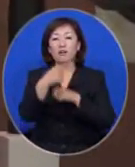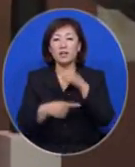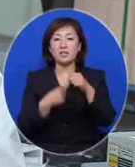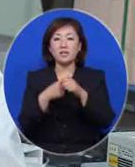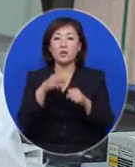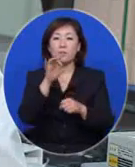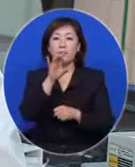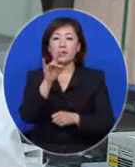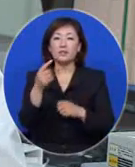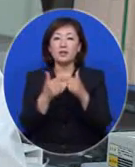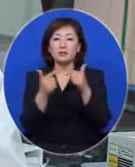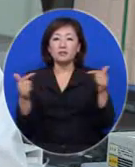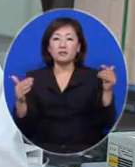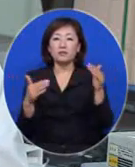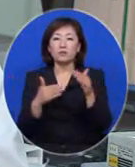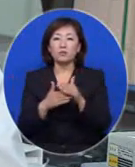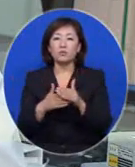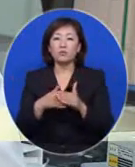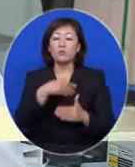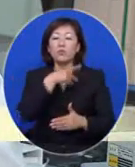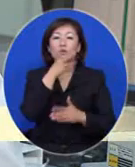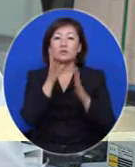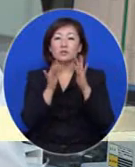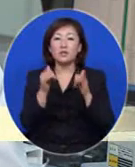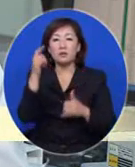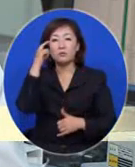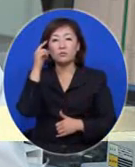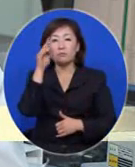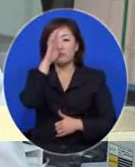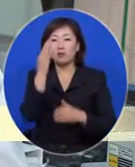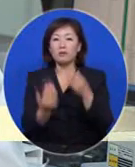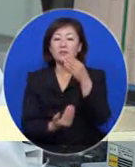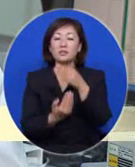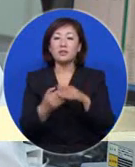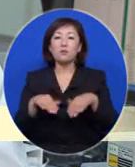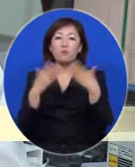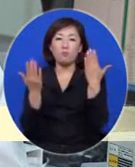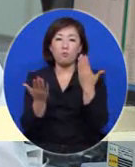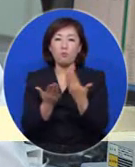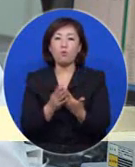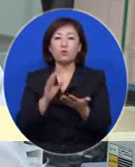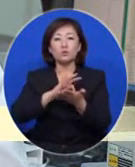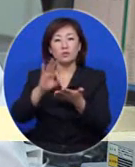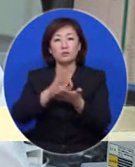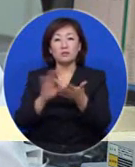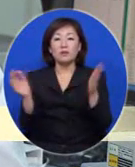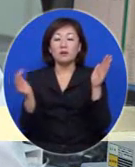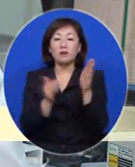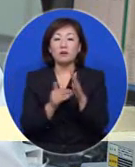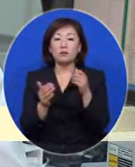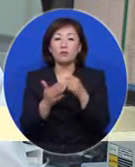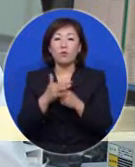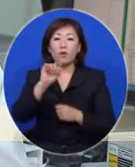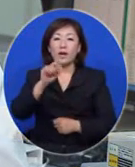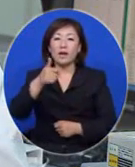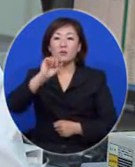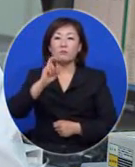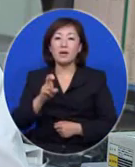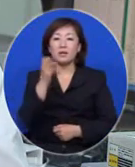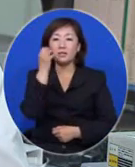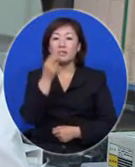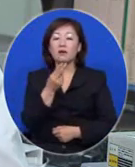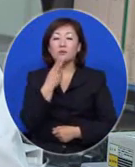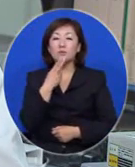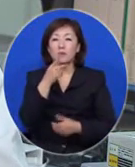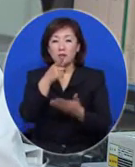있습니다. 네, 백내장은 노화 현상으로 초고령 사회적으로 들면서 누구나 다 발생할 수 있고요. 막막마 이상이 없다면 수술